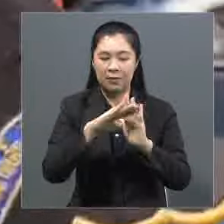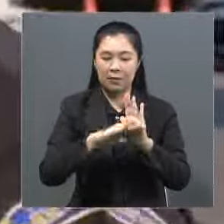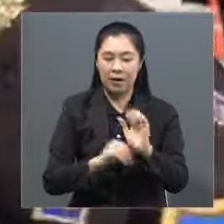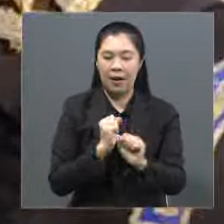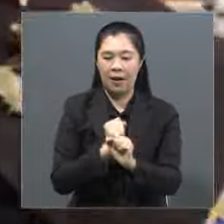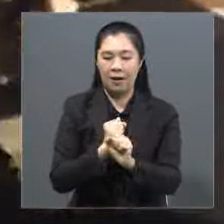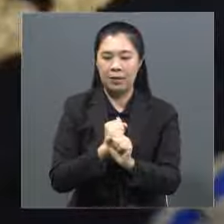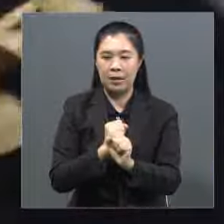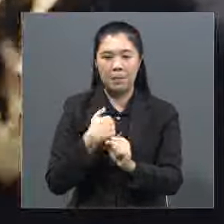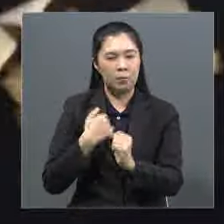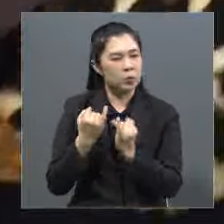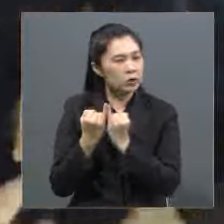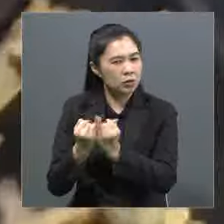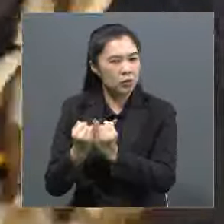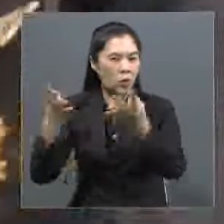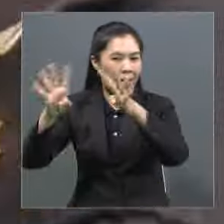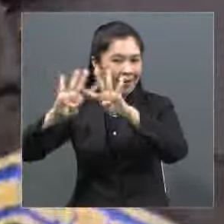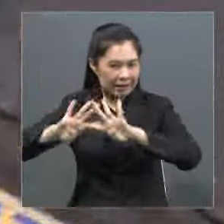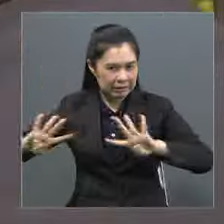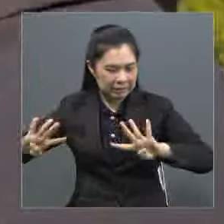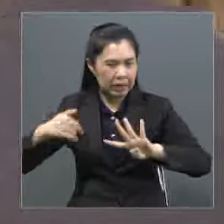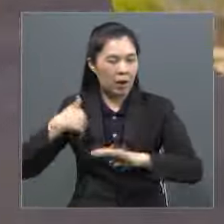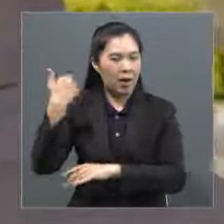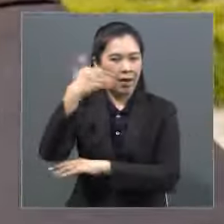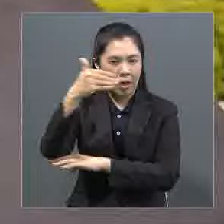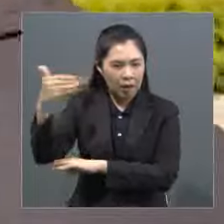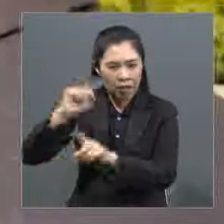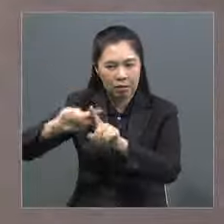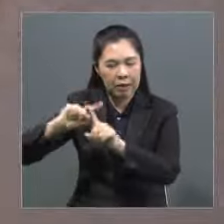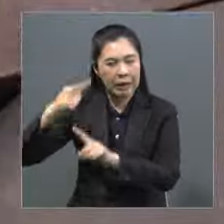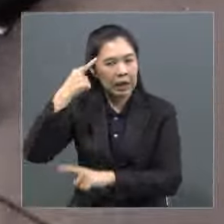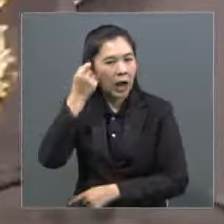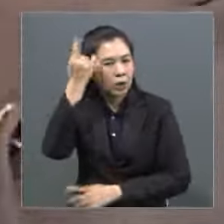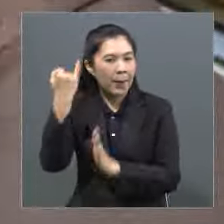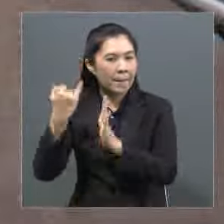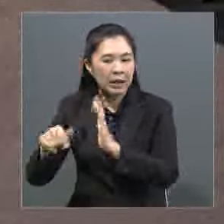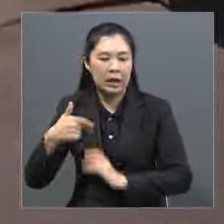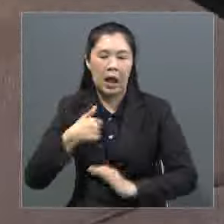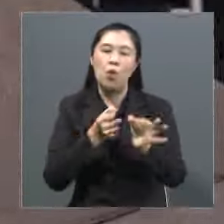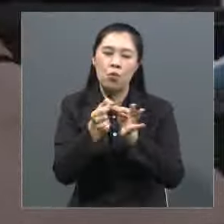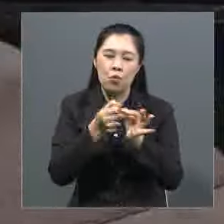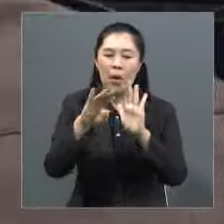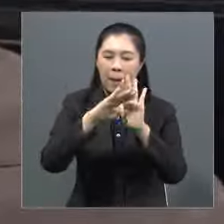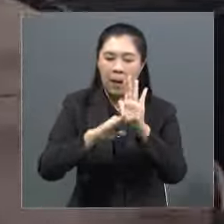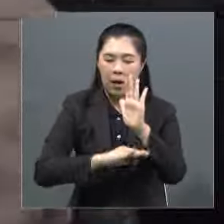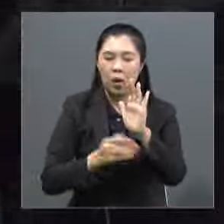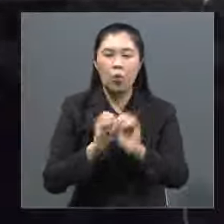อาเซียนอย่างเคร่งครัดและไม่ทำให้นานาชาติเกิดความเข้าใจผิดซึ่งไทยเราก็พร้อมจะชี้แจงได้ทุกประเด็นลองฟัง